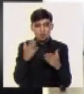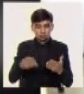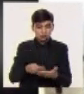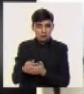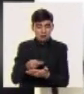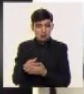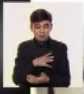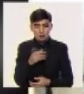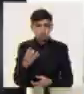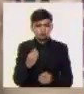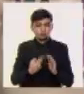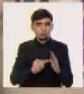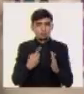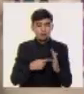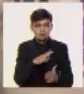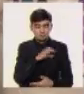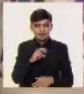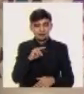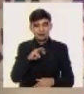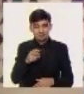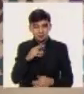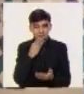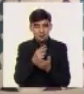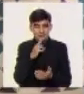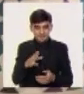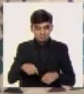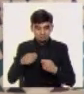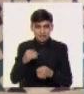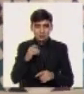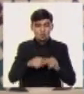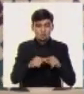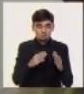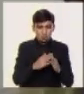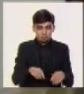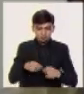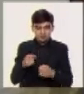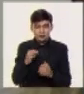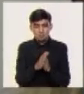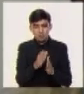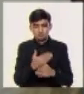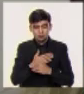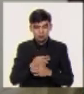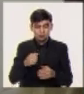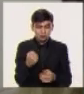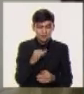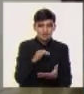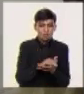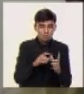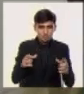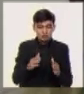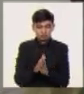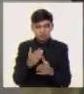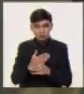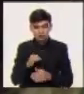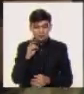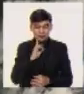тот требовал еще. Тогда Татьяна Костыгова отдала свою квартиру и жилье родственников, потом стала просить помощи у друзей и знакомых. Она уговорила их